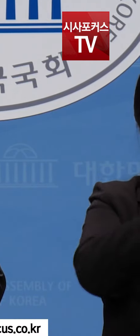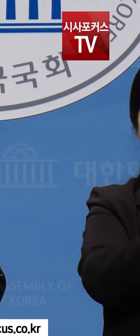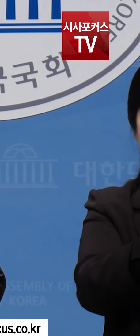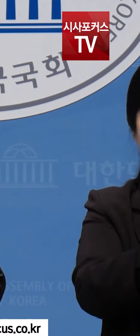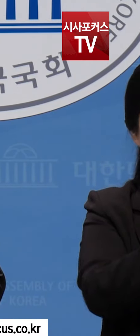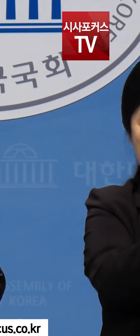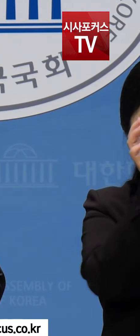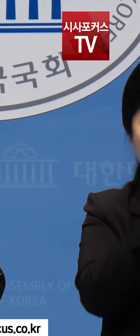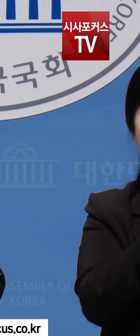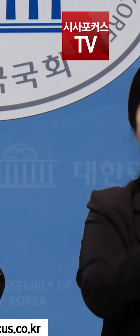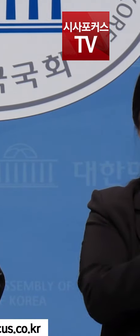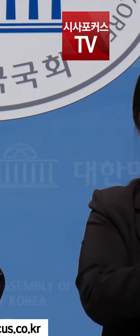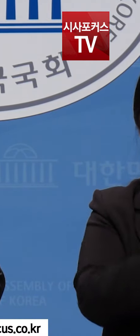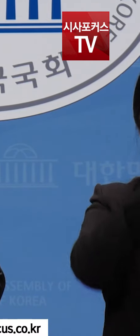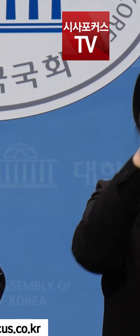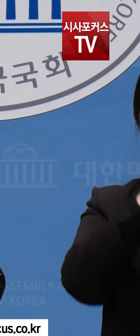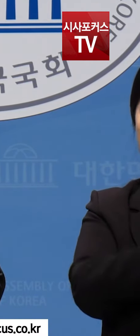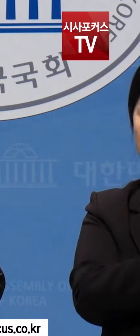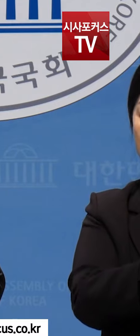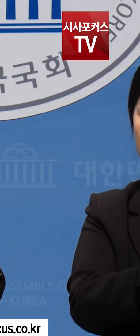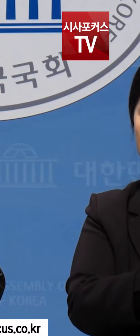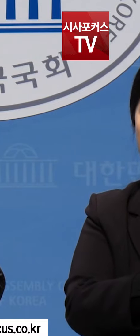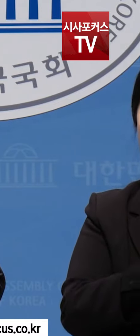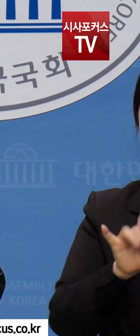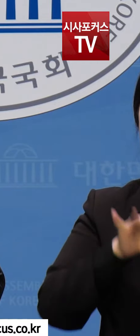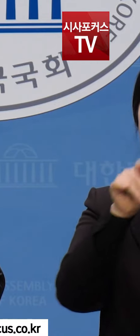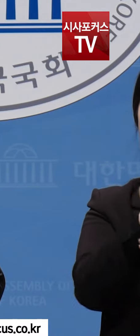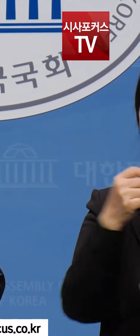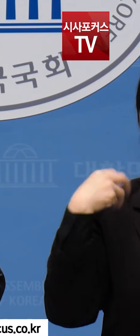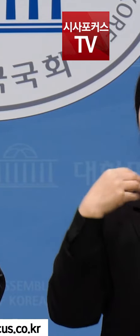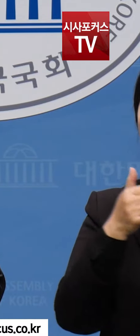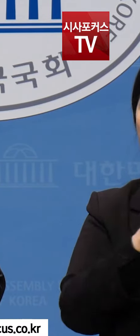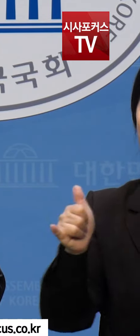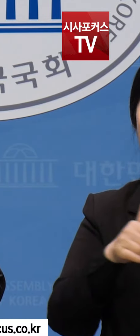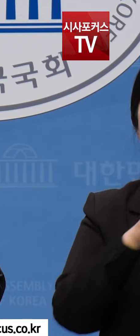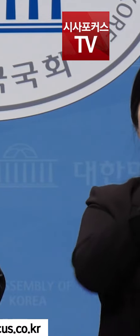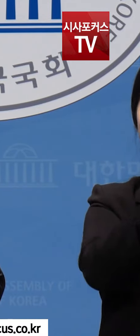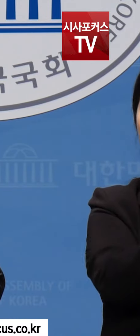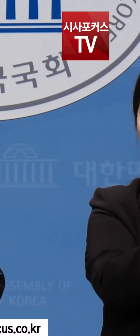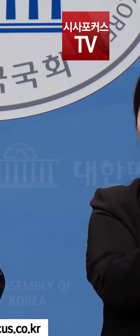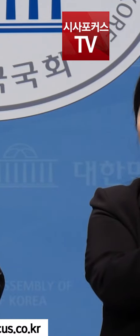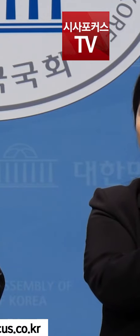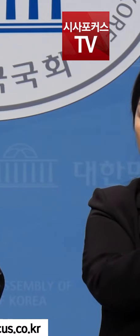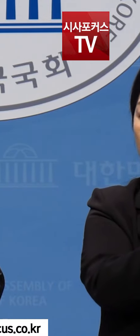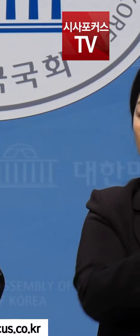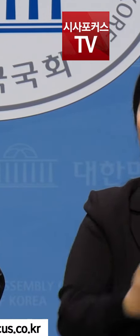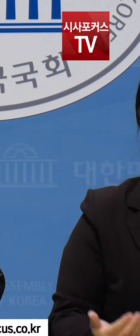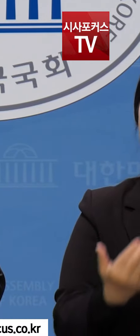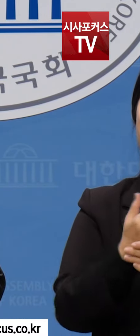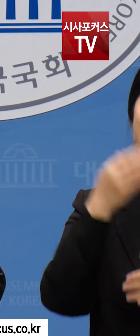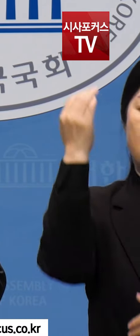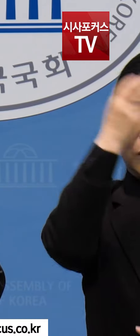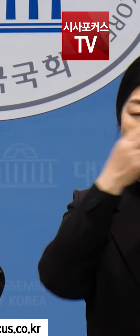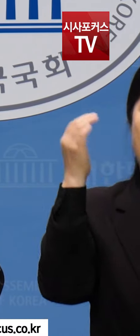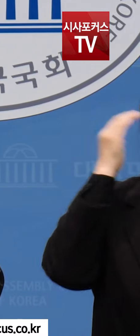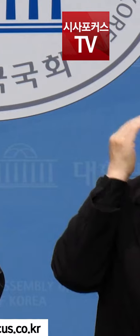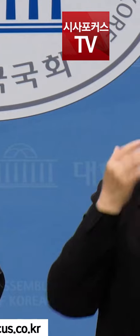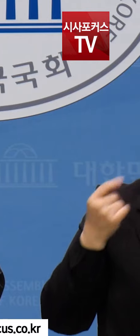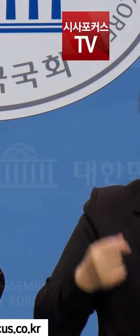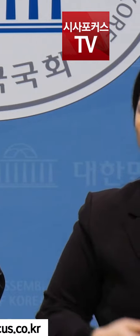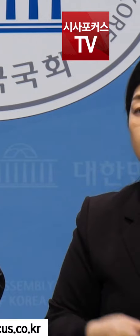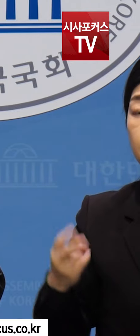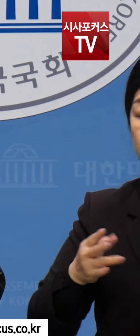전 장관 대사 임명을 강행해 사건 수사를 방해하고 있습니다. 이뿐만이 아닙니다. 또 다른